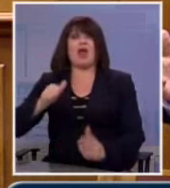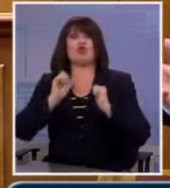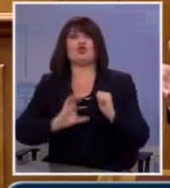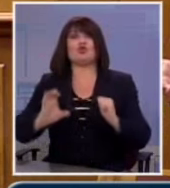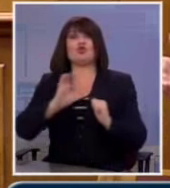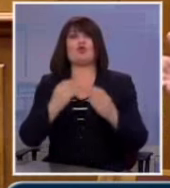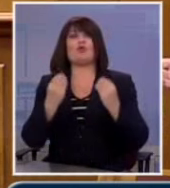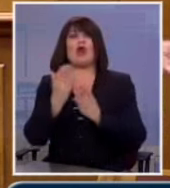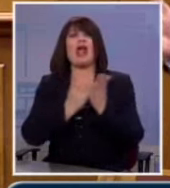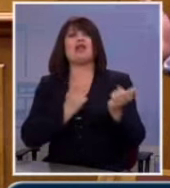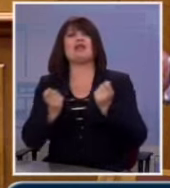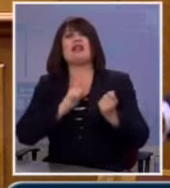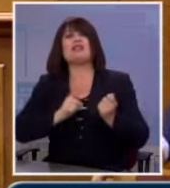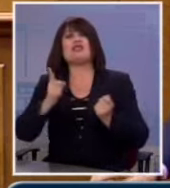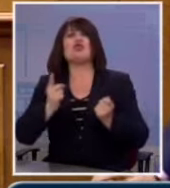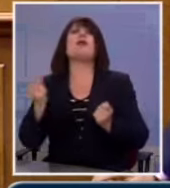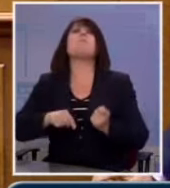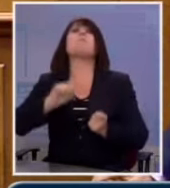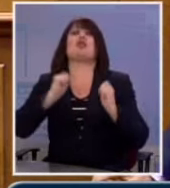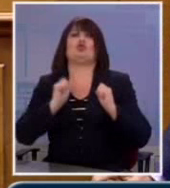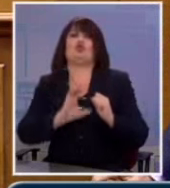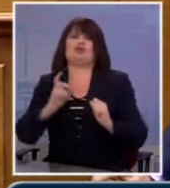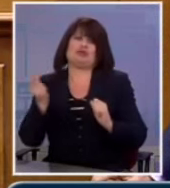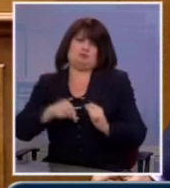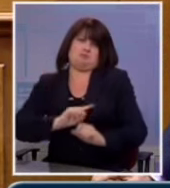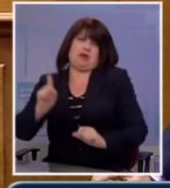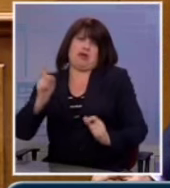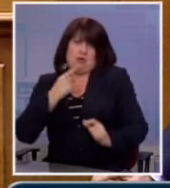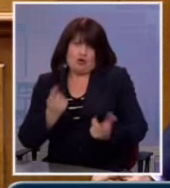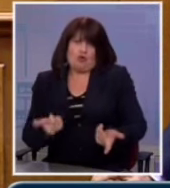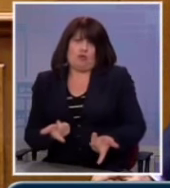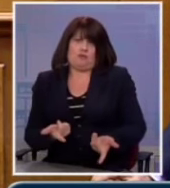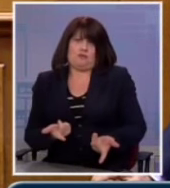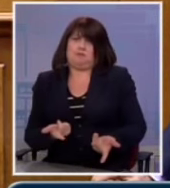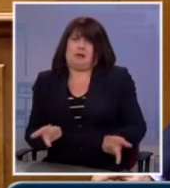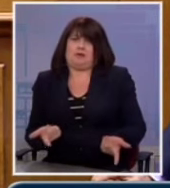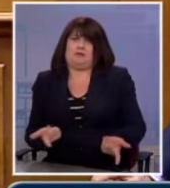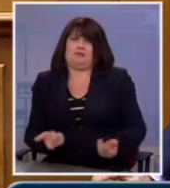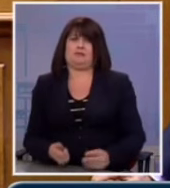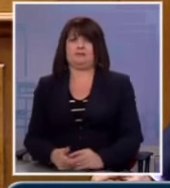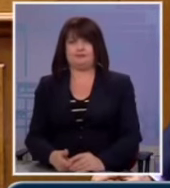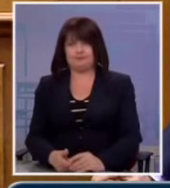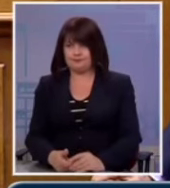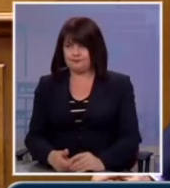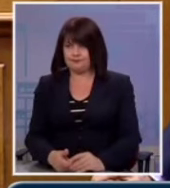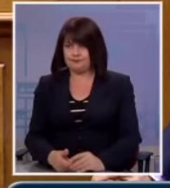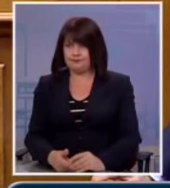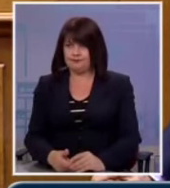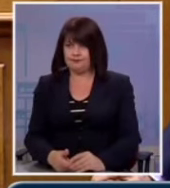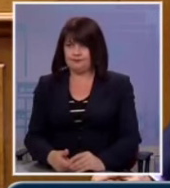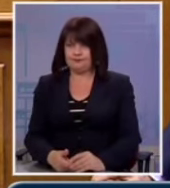ταξιδιωτική οδηγία να μην έρχονται τουρίστες στη χώρα μας. Τέλος,